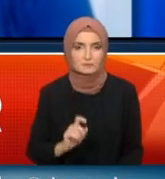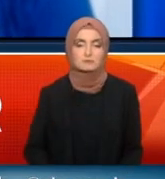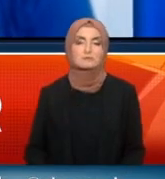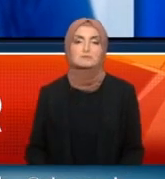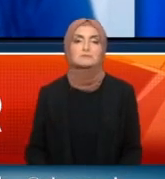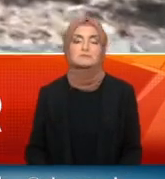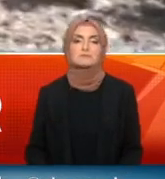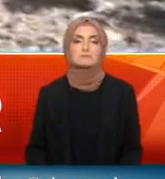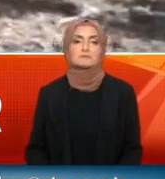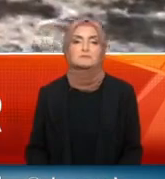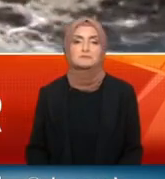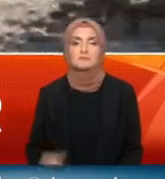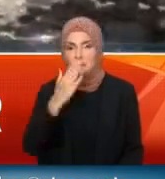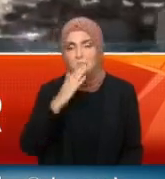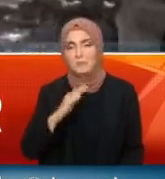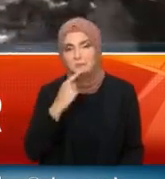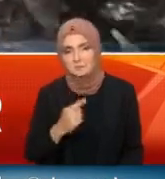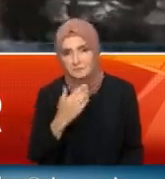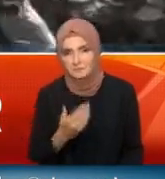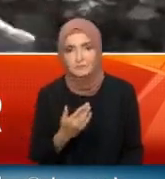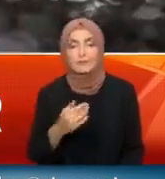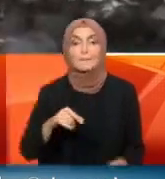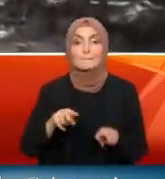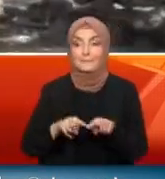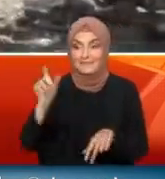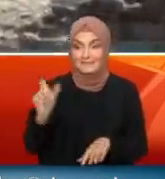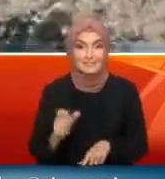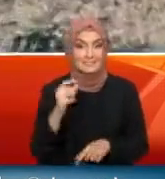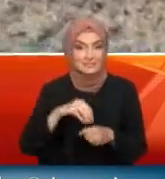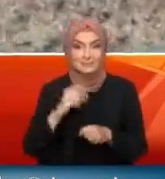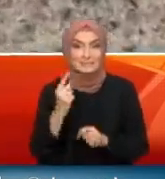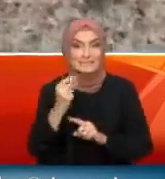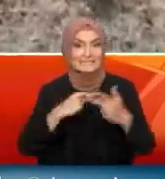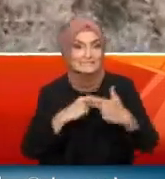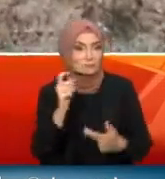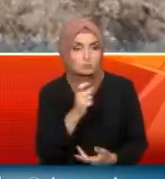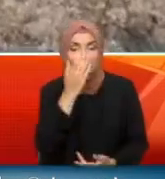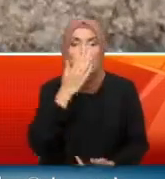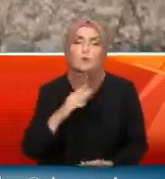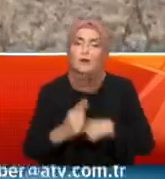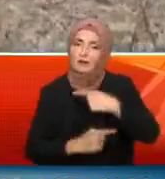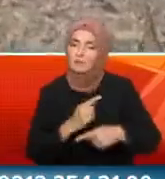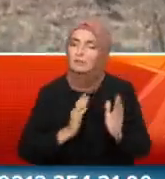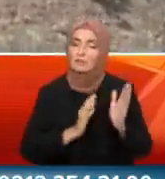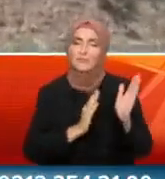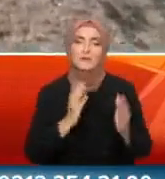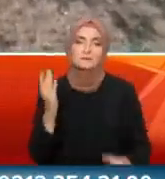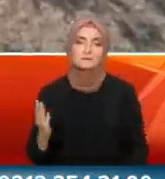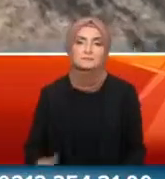yok. Bir alacak vereceğim yok. Henüz Miraç'a ait bir iz bulunabilmiş değil. Arama çalışmaları devam ediyor.